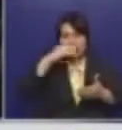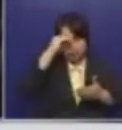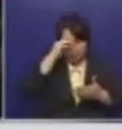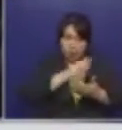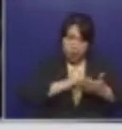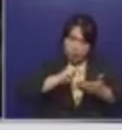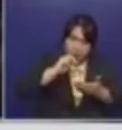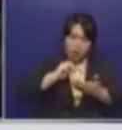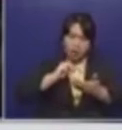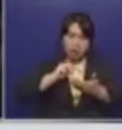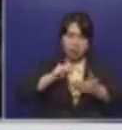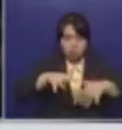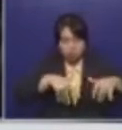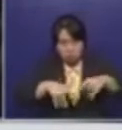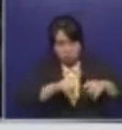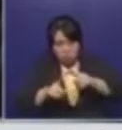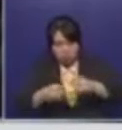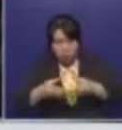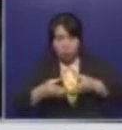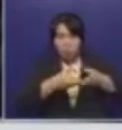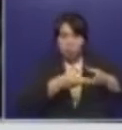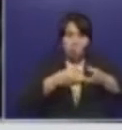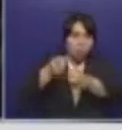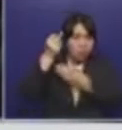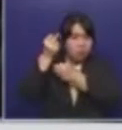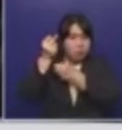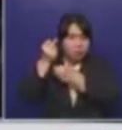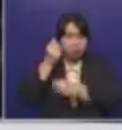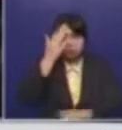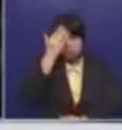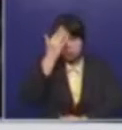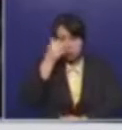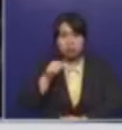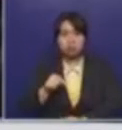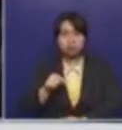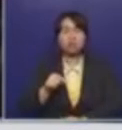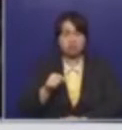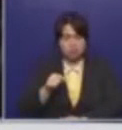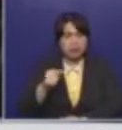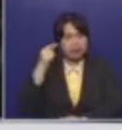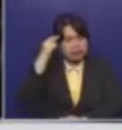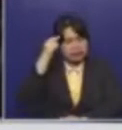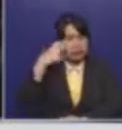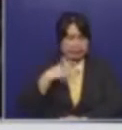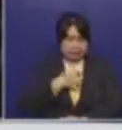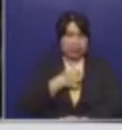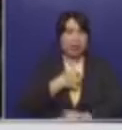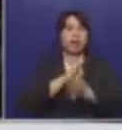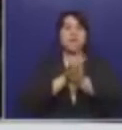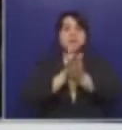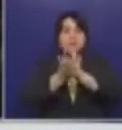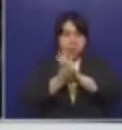นวนมากออกมาเคลื่อนไหวทางการเมืองเพื่ออะไรคะเพื่อก็มุ่งหวังให้เกิดการเปลี่ยนแปลงทางการเมืองในสังค